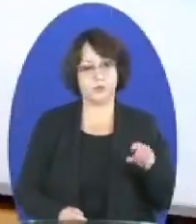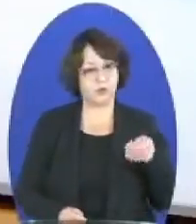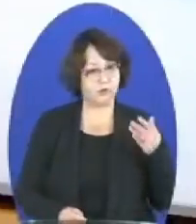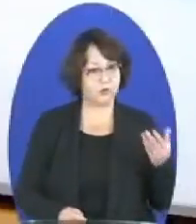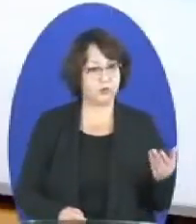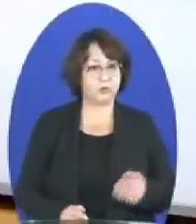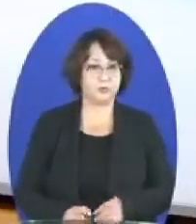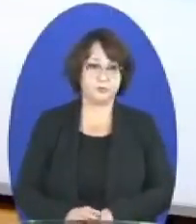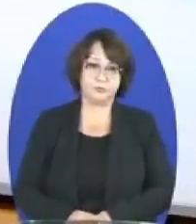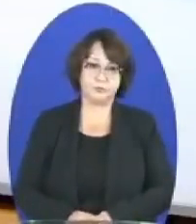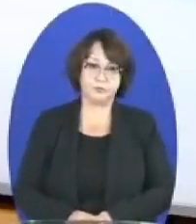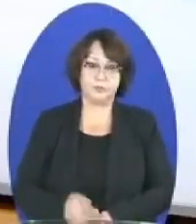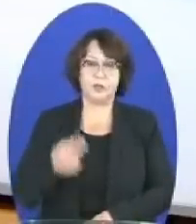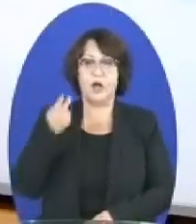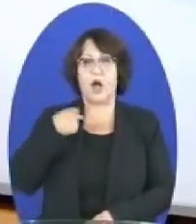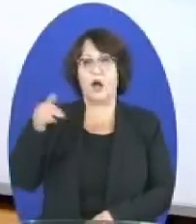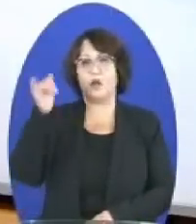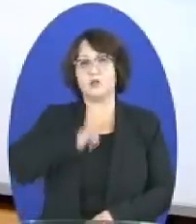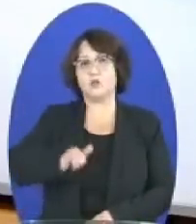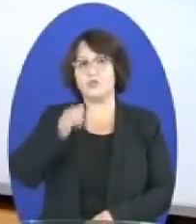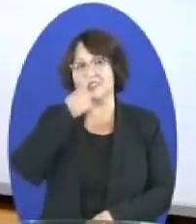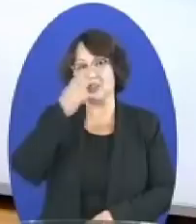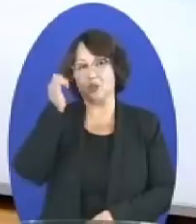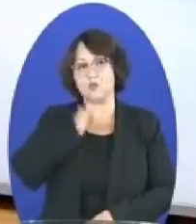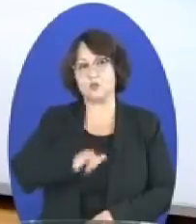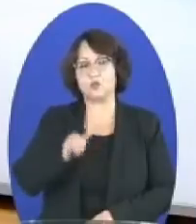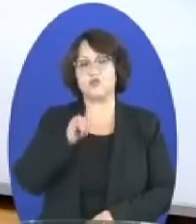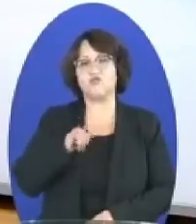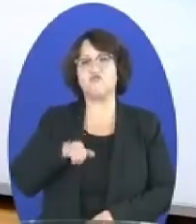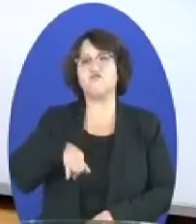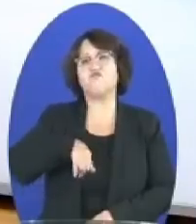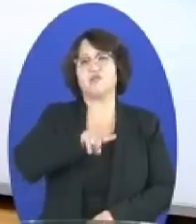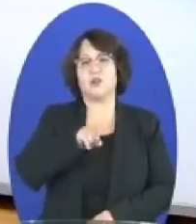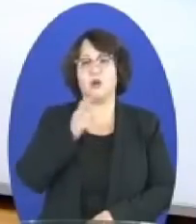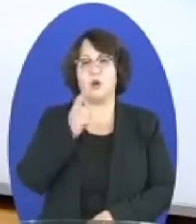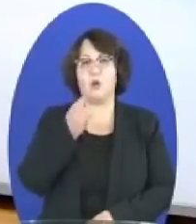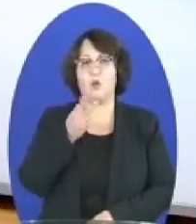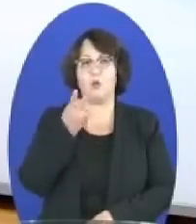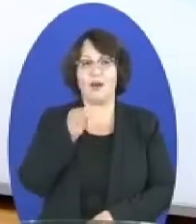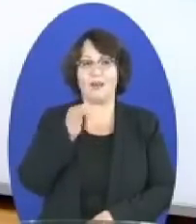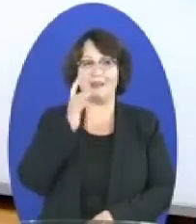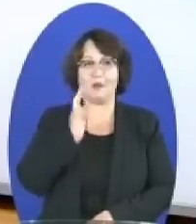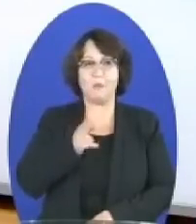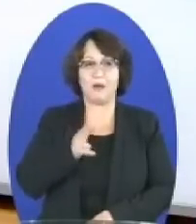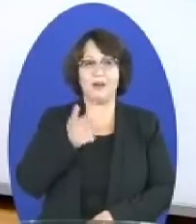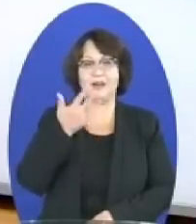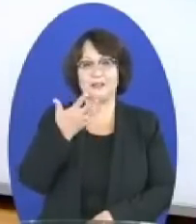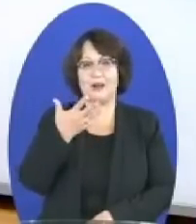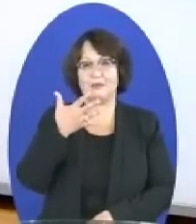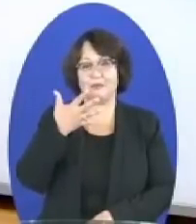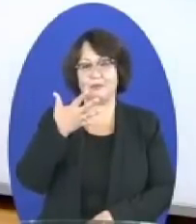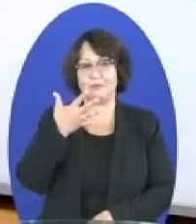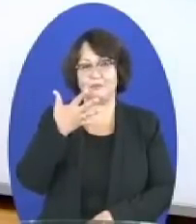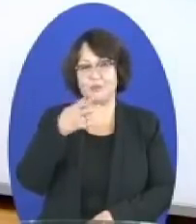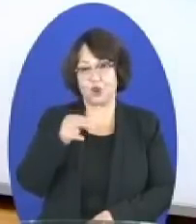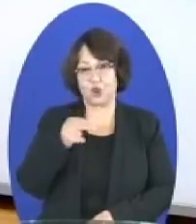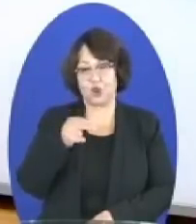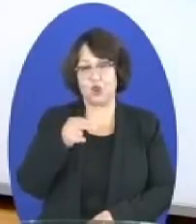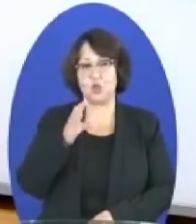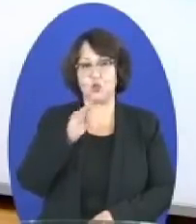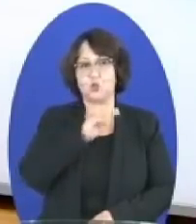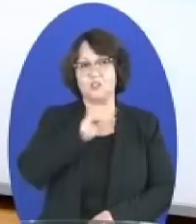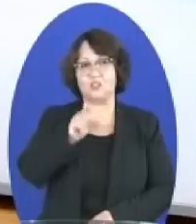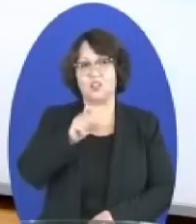Арим Дүрг. За тэгэхээр Их Британи улс бүгд найрамдахтад ард улсын Huawei компани 5G сүлжээг хориглоо гэсэн мэдээлэлээс олон улсын анхаарлын төвд өнөөдөр